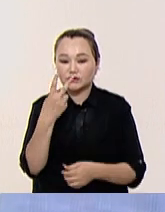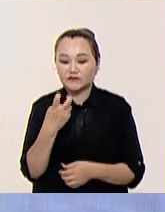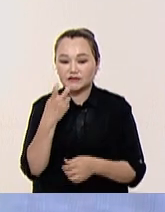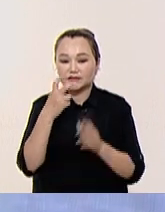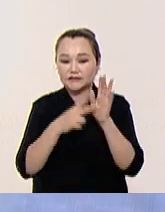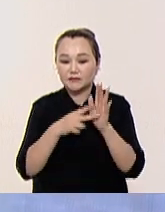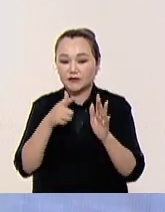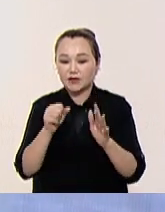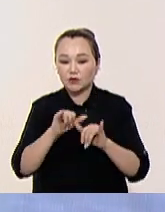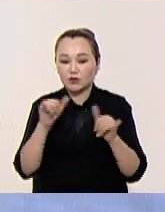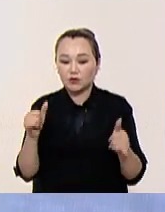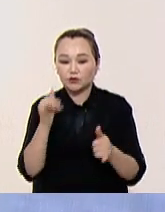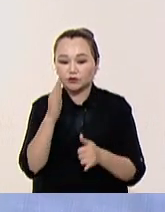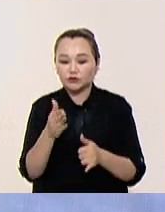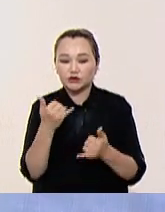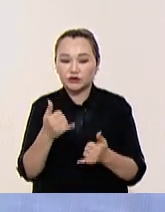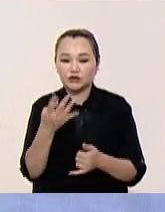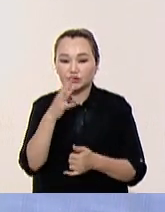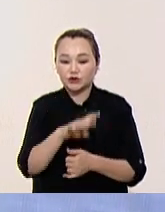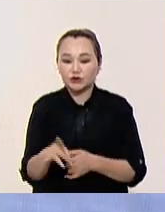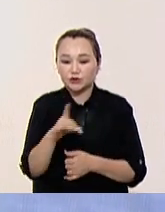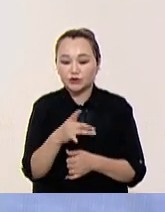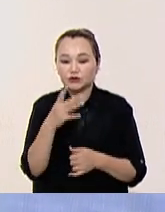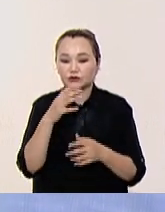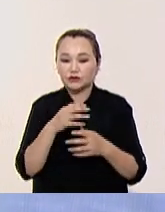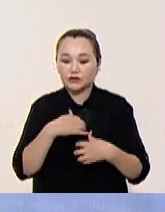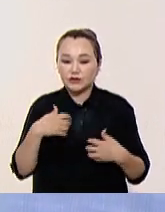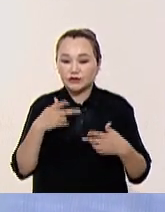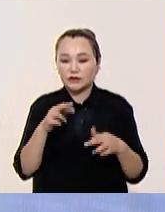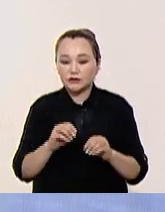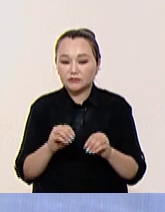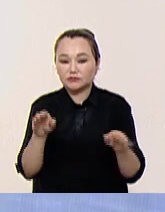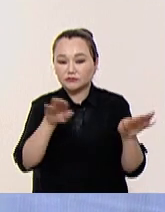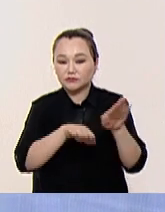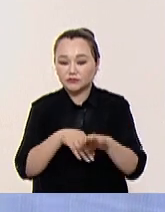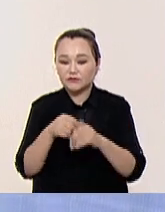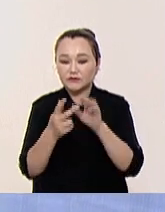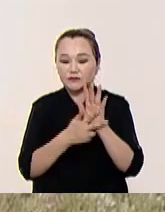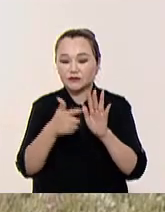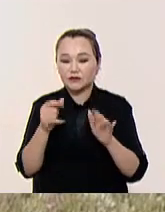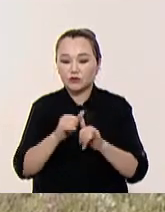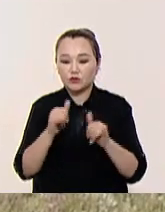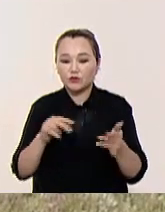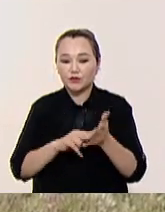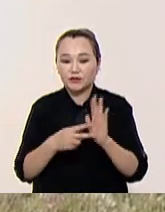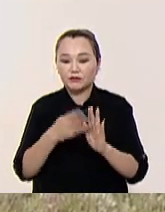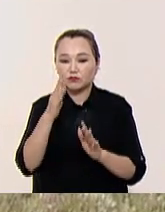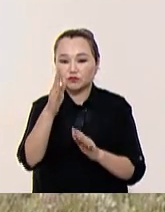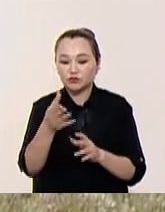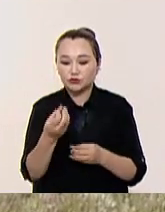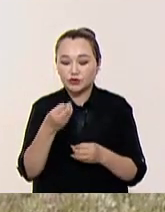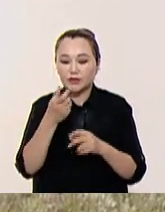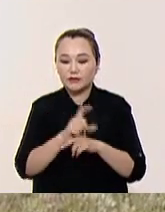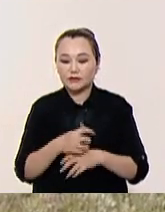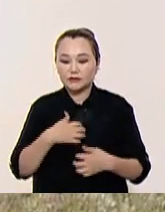мың гектарға ұлғайтылды. Биыл 4 ауданда жайылымдық жер көлемін 18 мың гектарға кеңейту жоспарланып отыр. Қазақтың алып атырабына